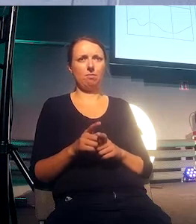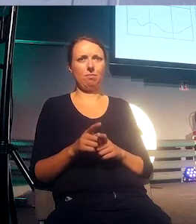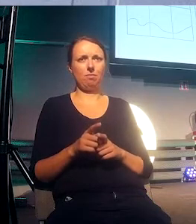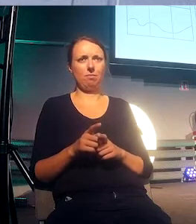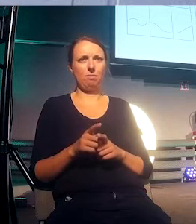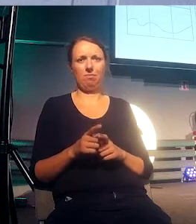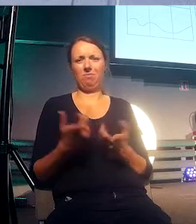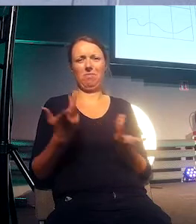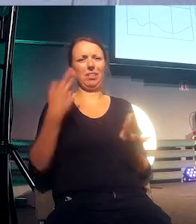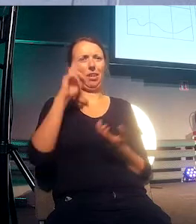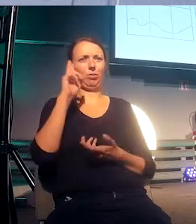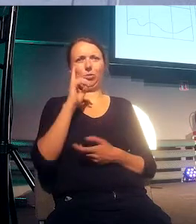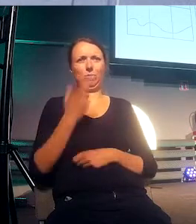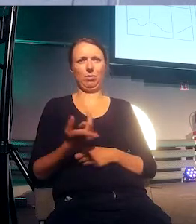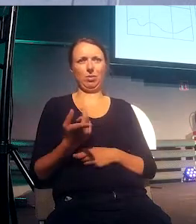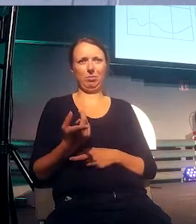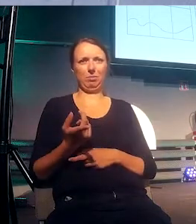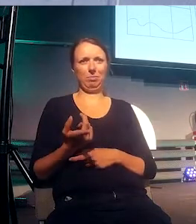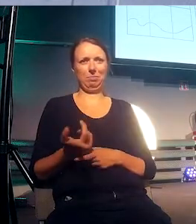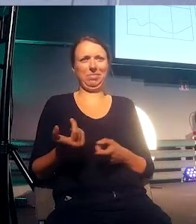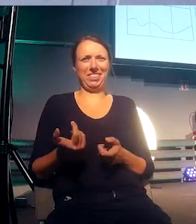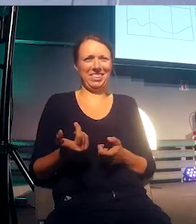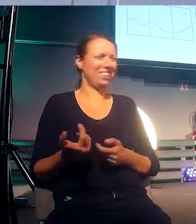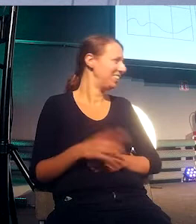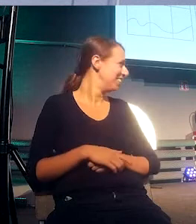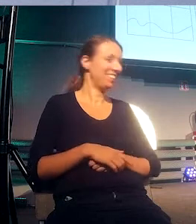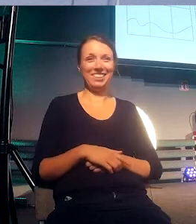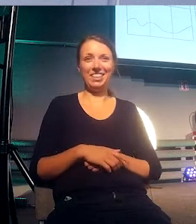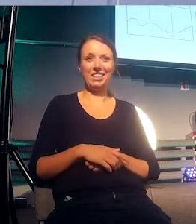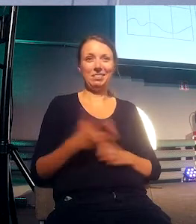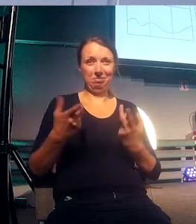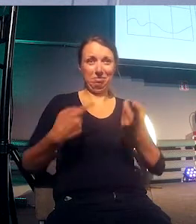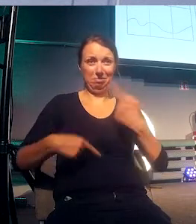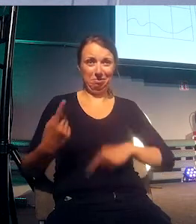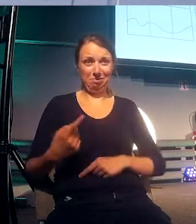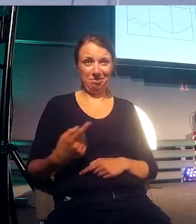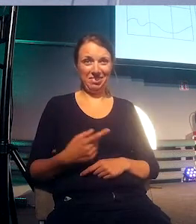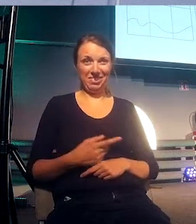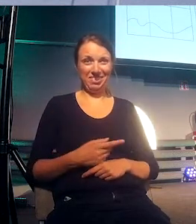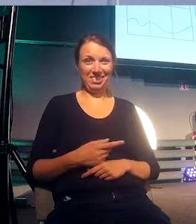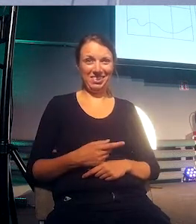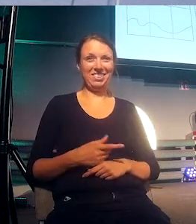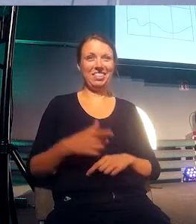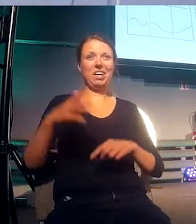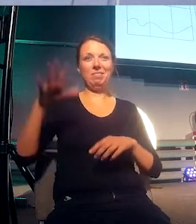sposób dużo, ale to dużo krótsze niż między mózgiem a komputerem. Bo kiedy zaczynamy od razu projektować w komputerze, zamykamy się na